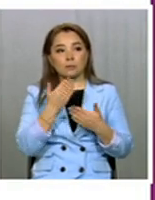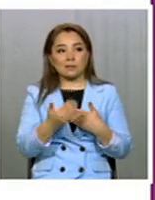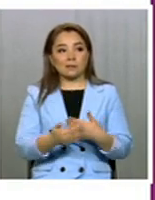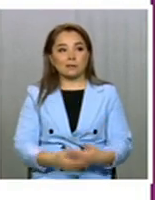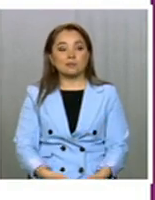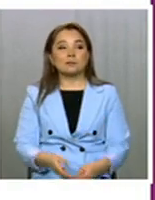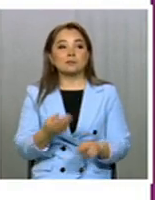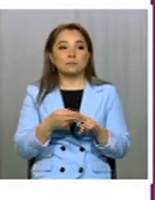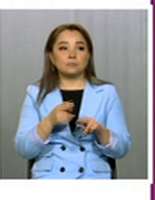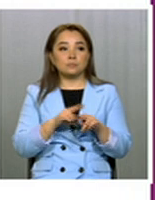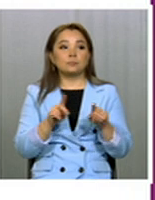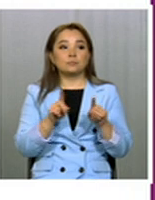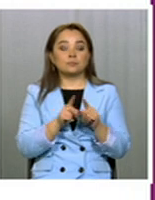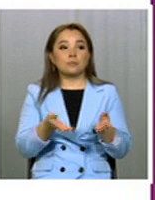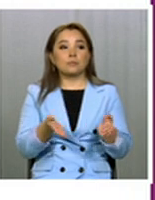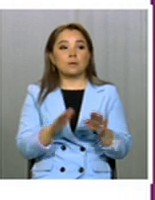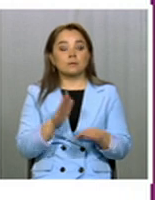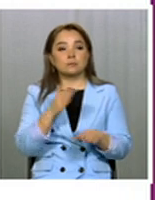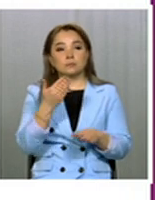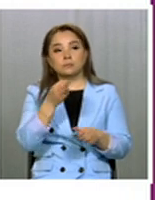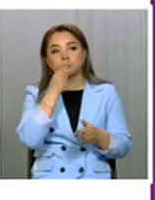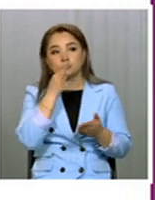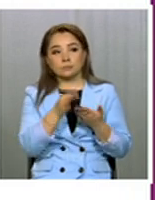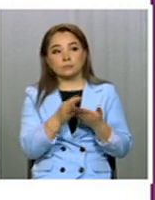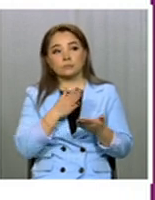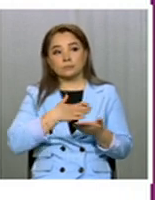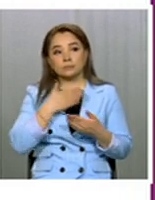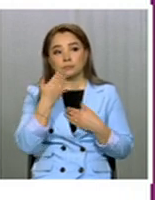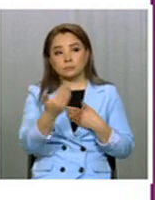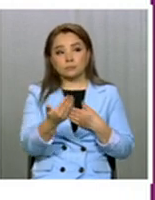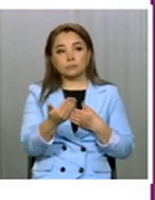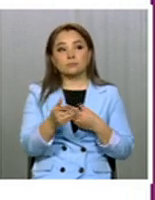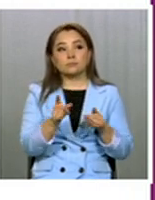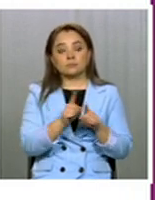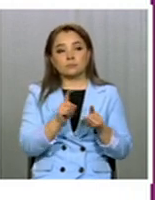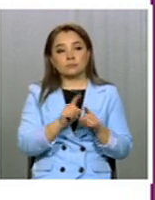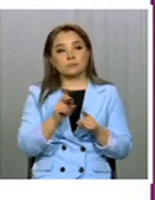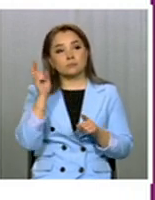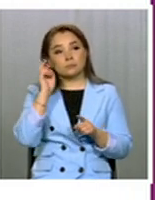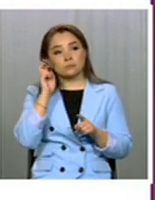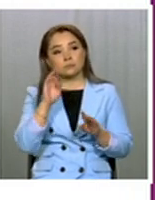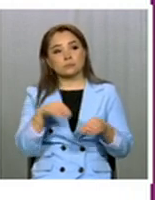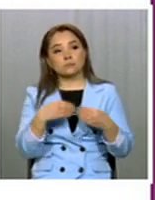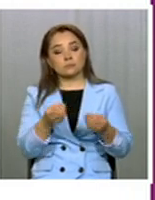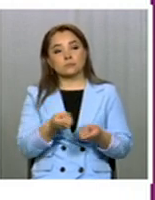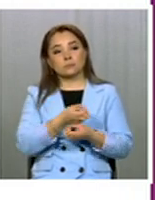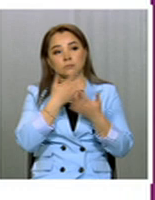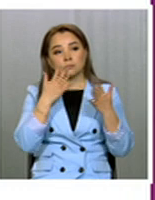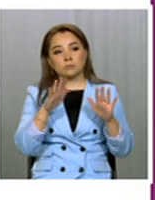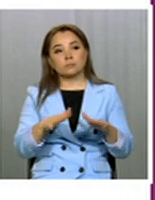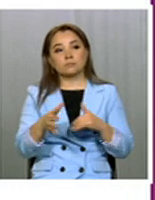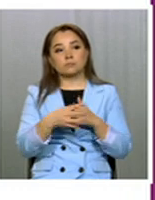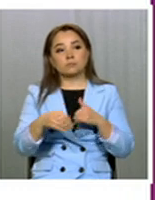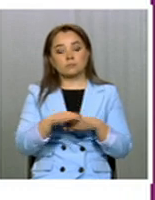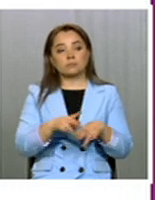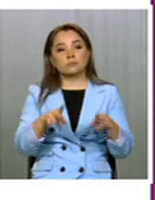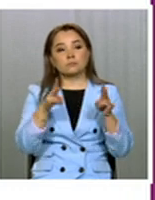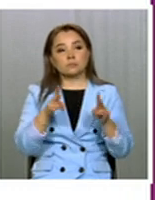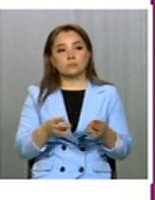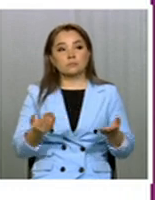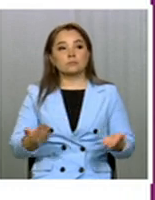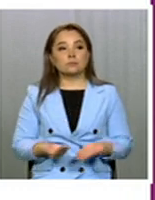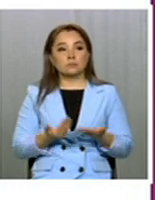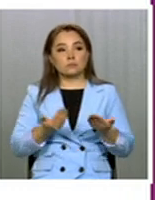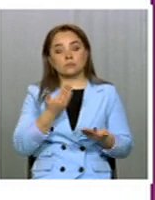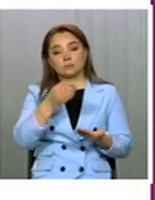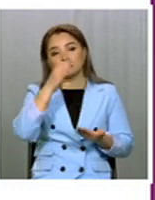Осы арада қалдырамын мен сені. Қараладың қасиетті мекенді, жараладың тұрмастай ғып